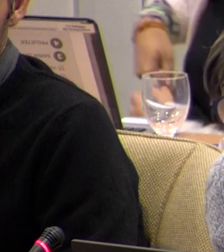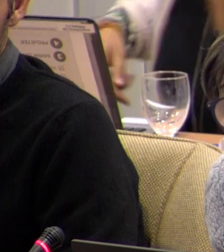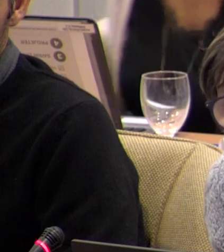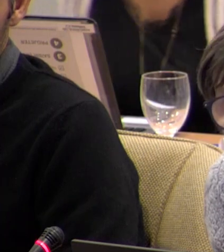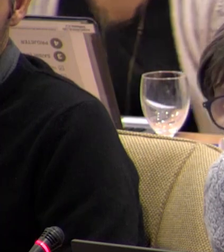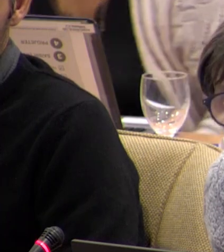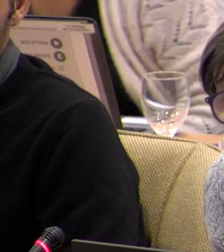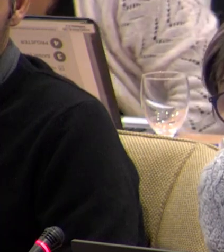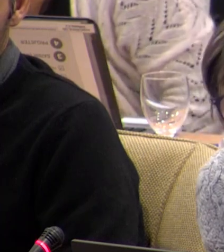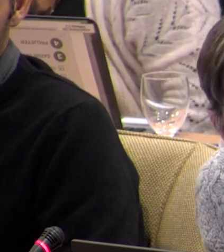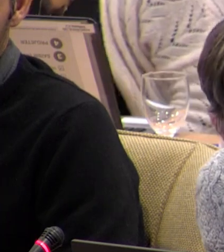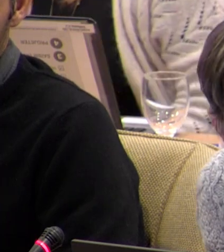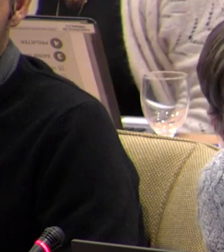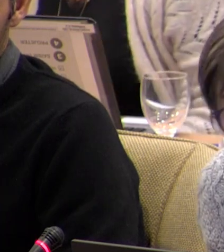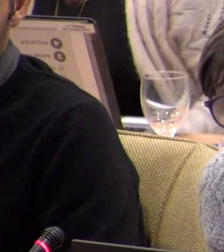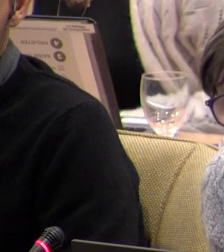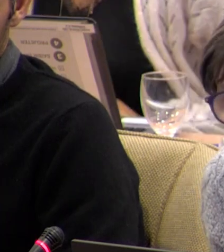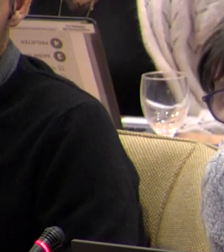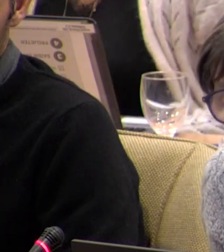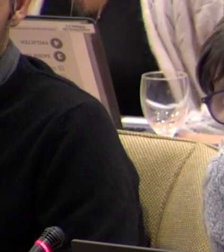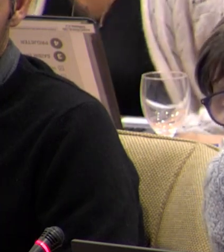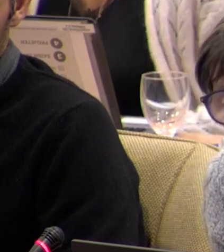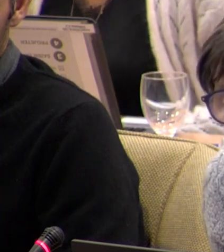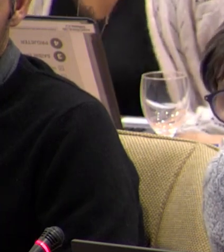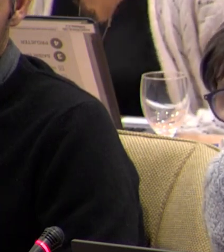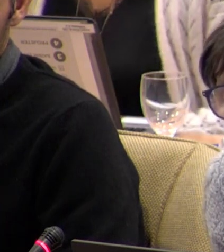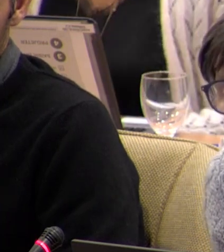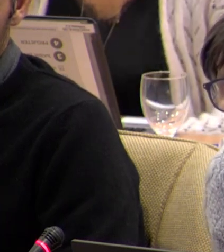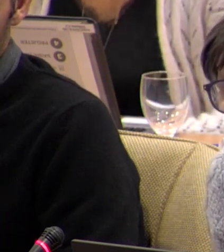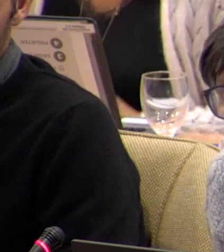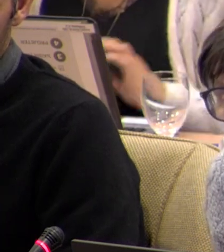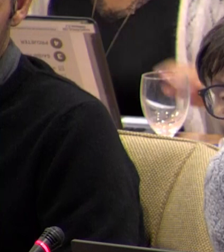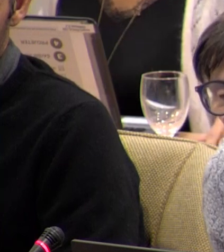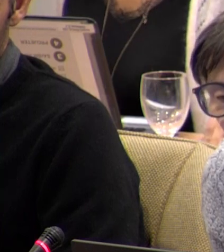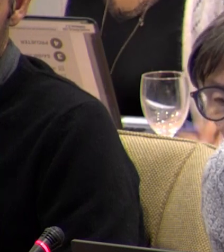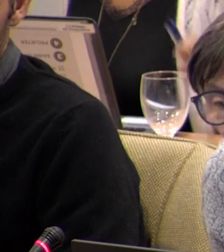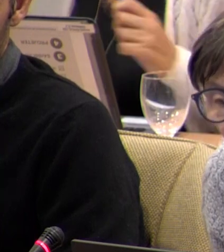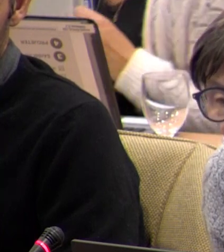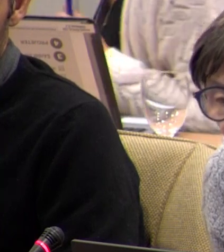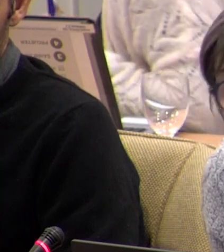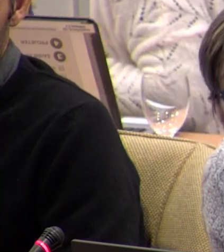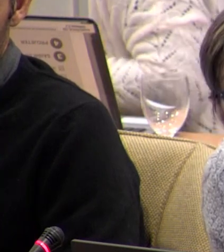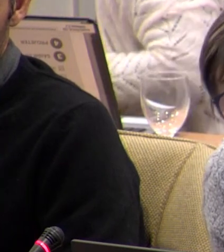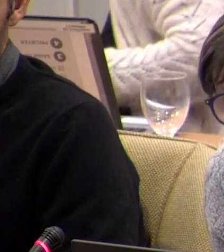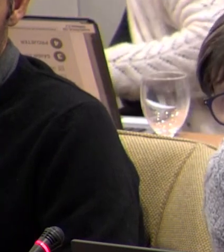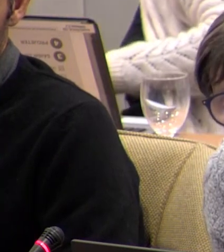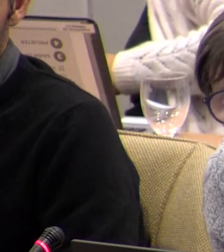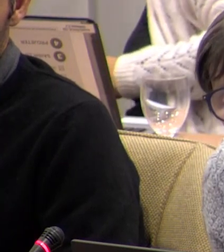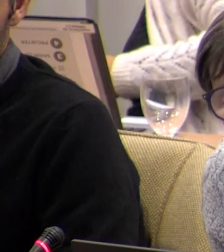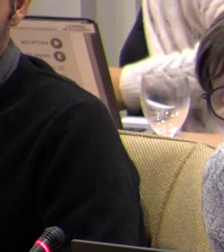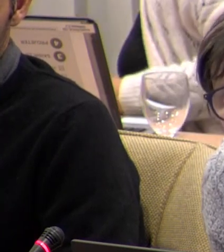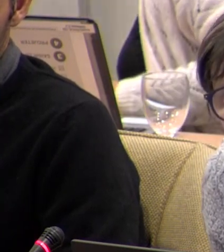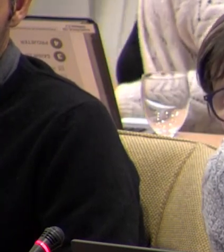elle sans renouvellement anticipé 10 millions pour renouveler sa flotte mais que devient l'ancienne flotte